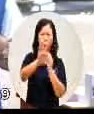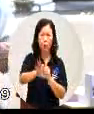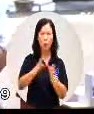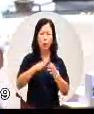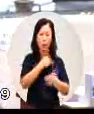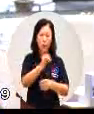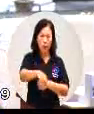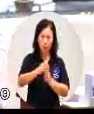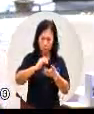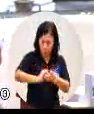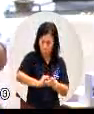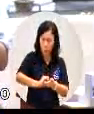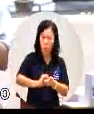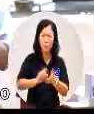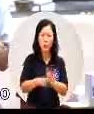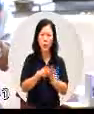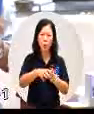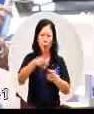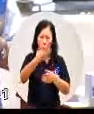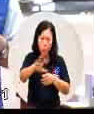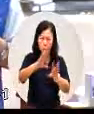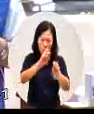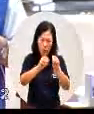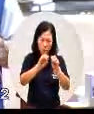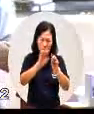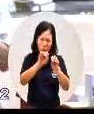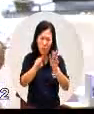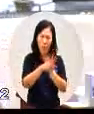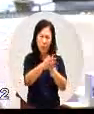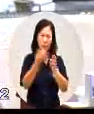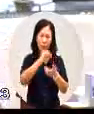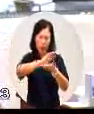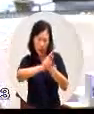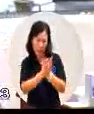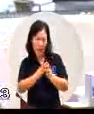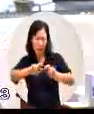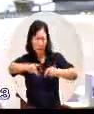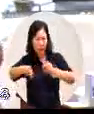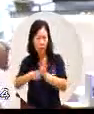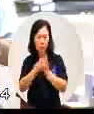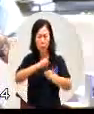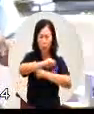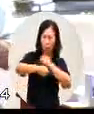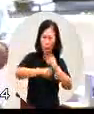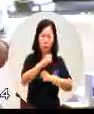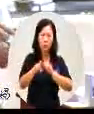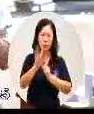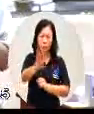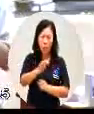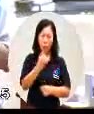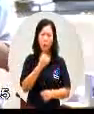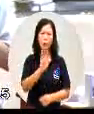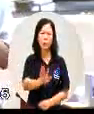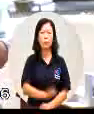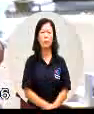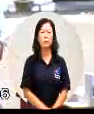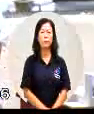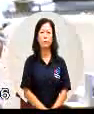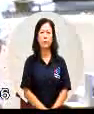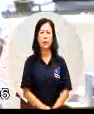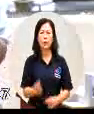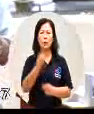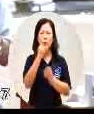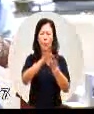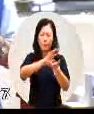个固定式的水泥的治水闸门改成为活动式的，叫做哦那个。用